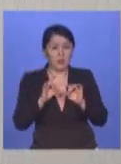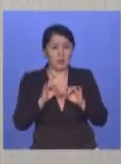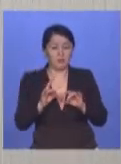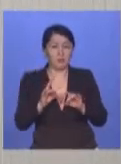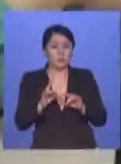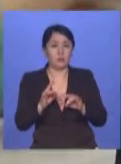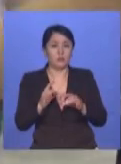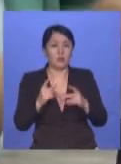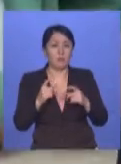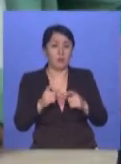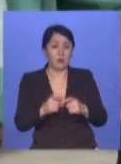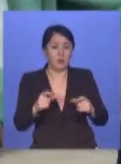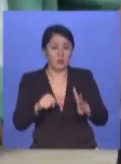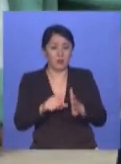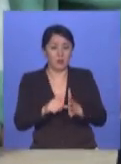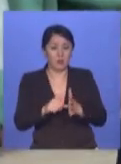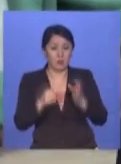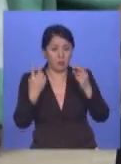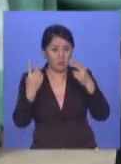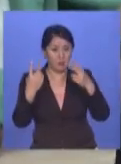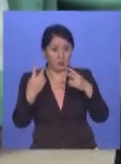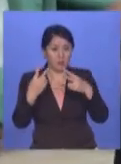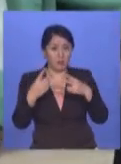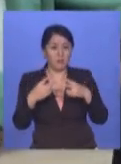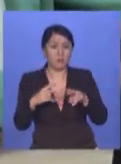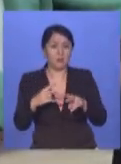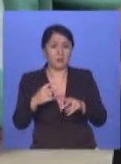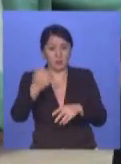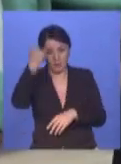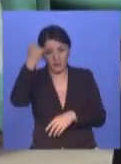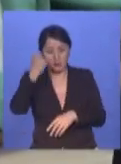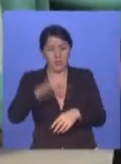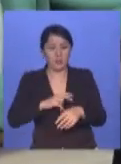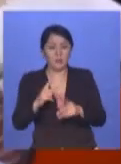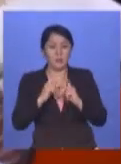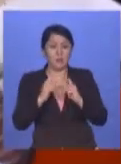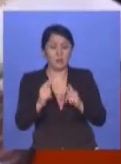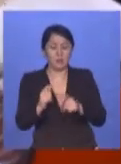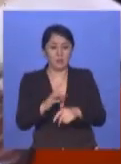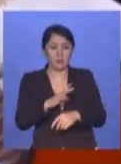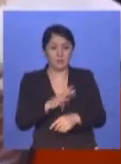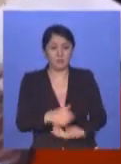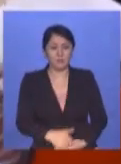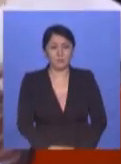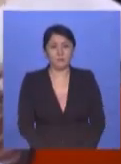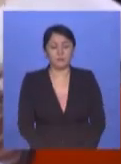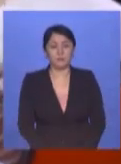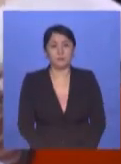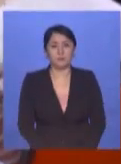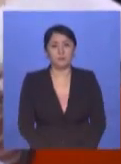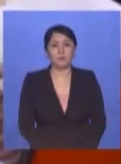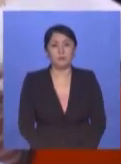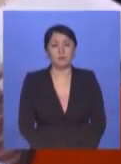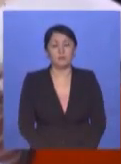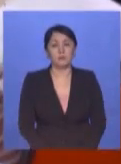бір қатар қатысушыға университеттің атынан мерекеге орай алғыс хаттар табысталды. Ақжүніс Мұқатай, Қоңырат Рахманов, жаңалықтар қызметі.